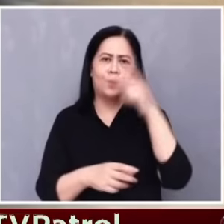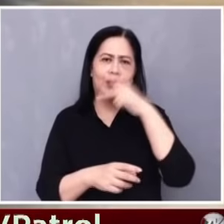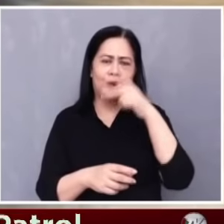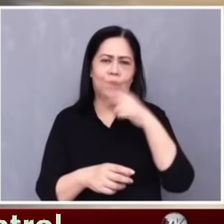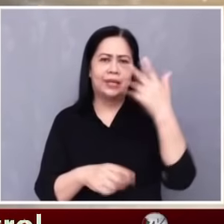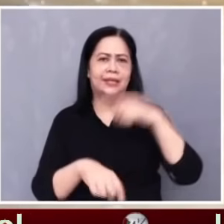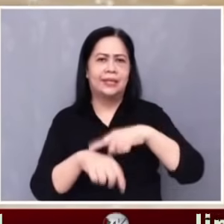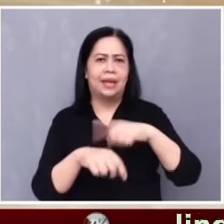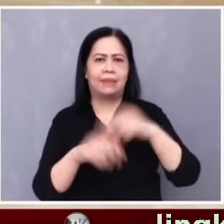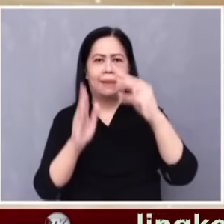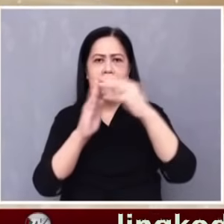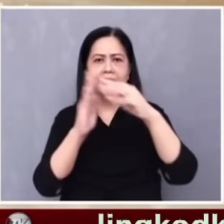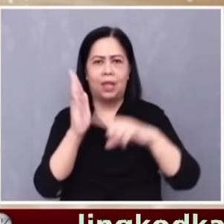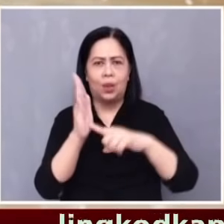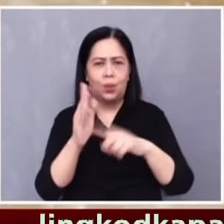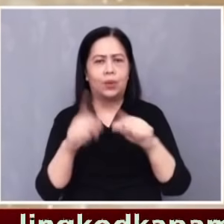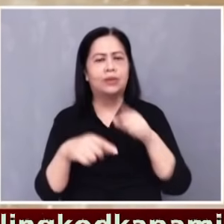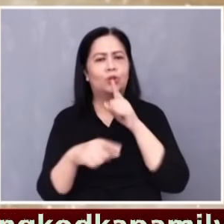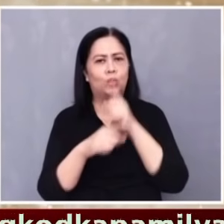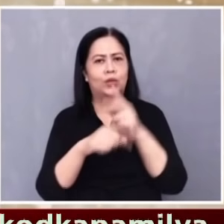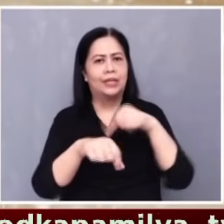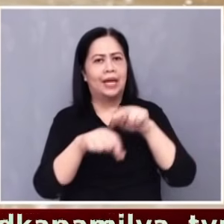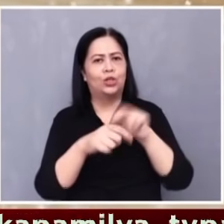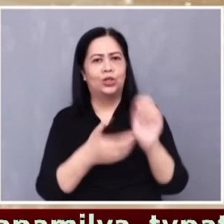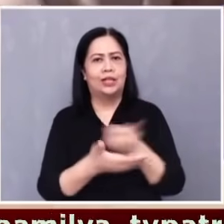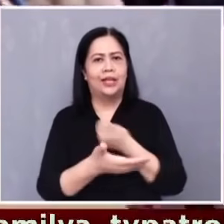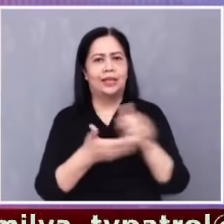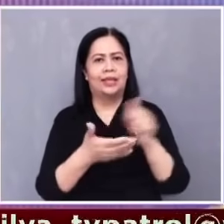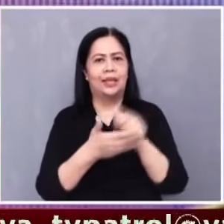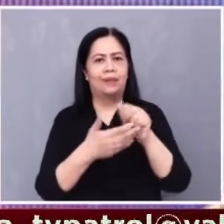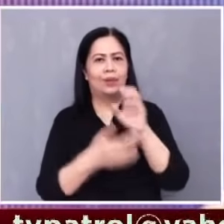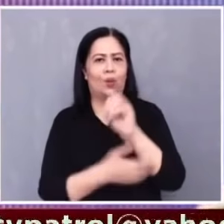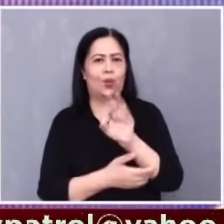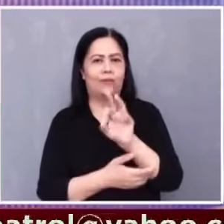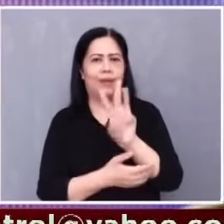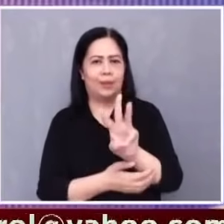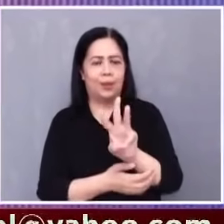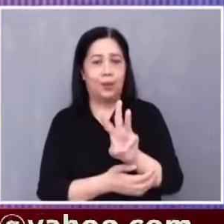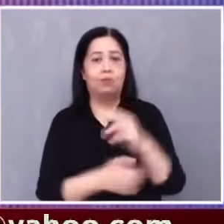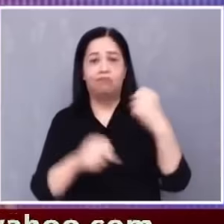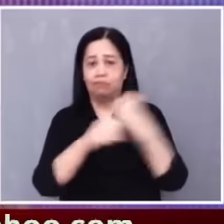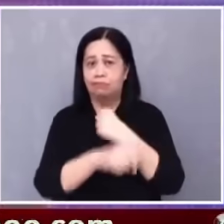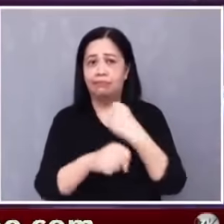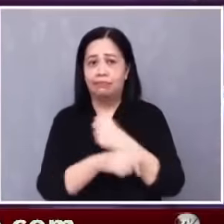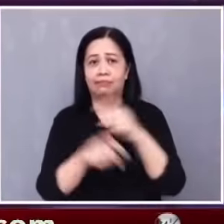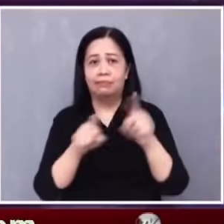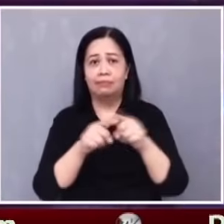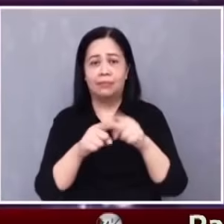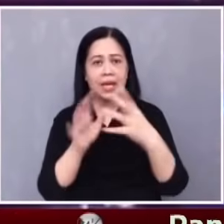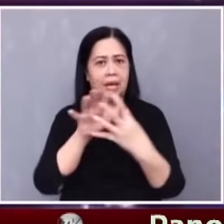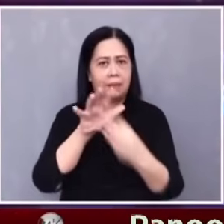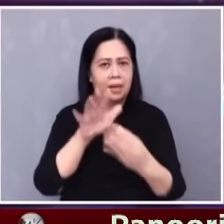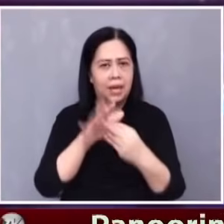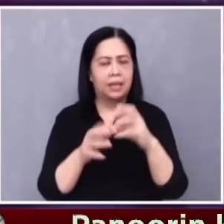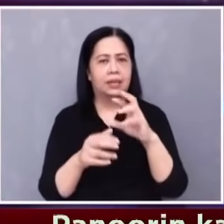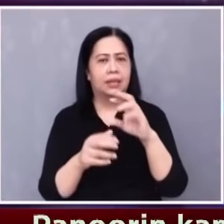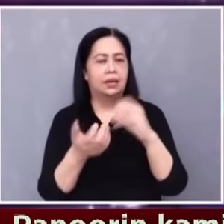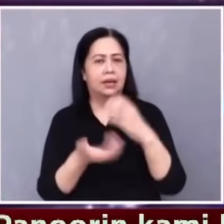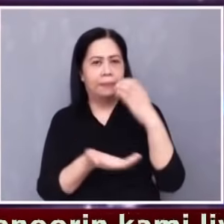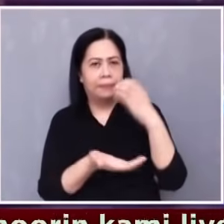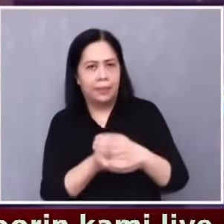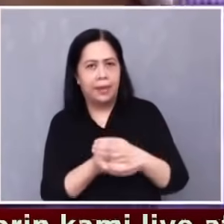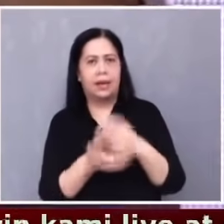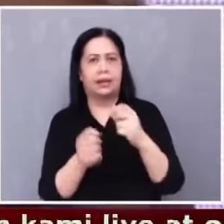martial law at itinuring ding national anthem ng mga overseas Pinoy. Pinaglaban din niya ang mga copyright, royalty at iba pang karapatan ng mga